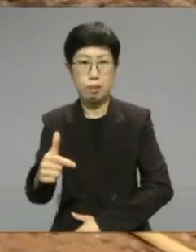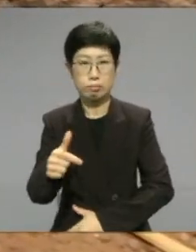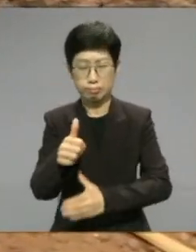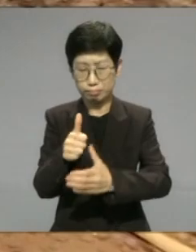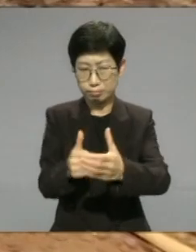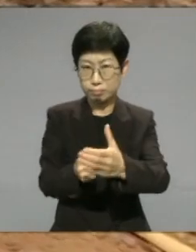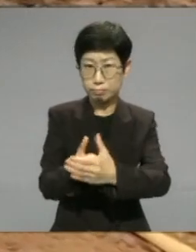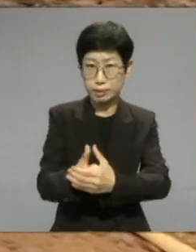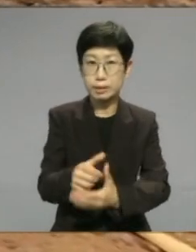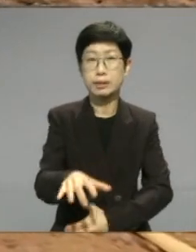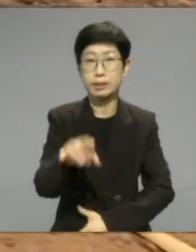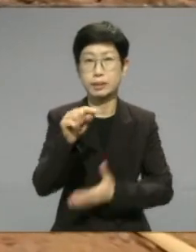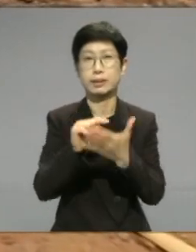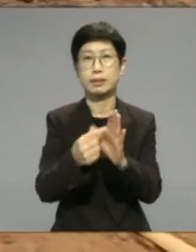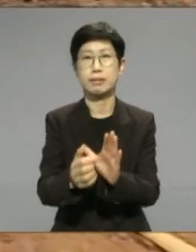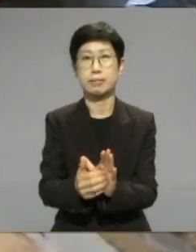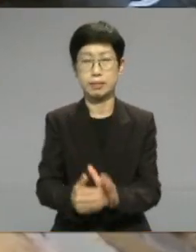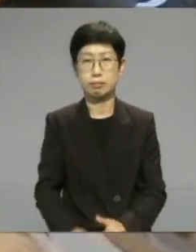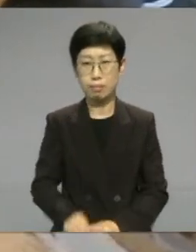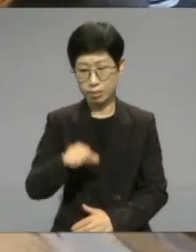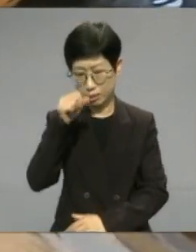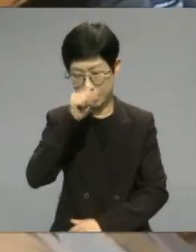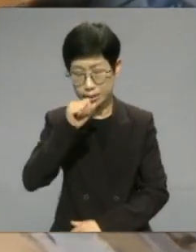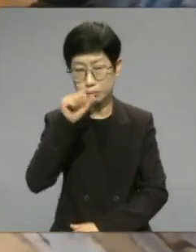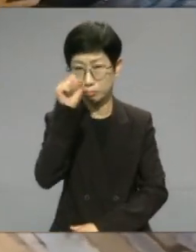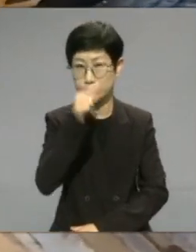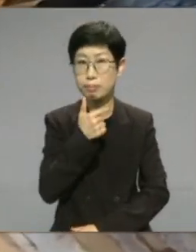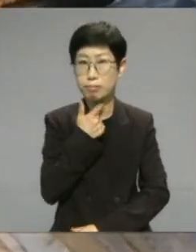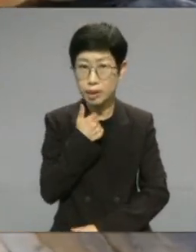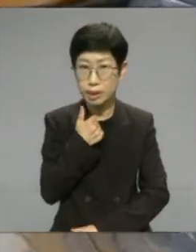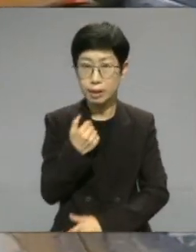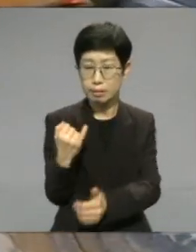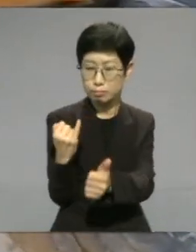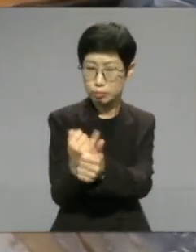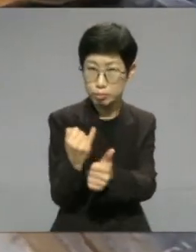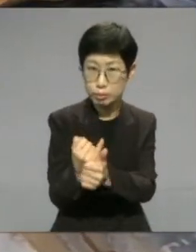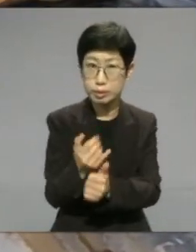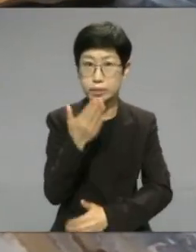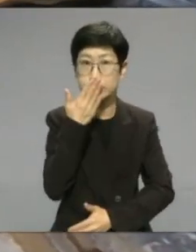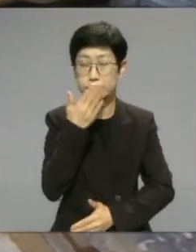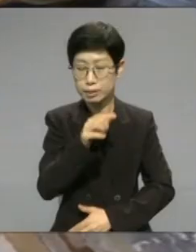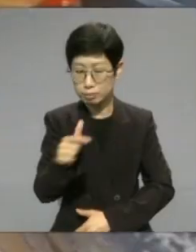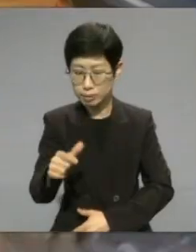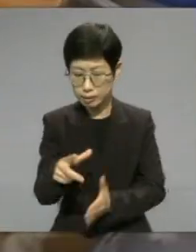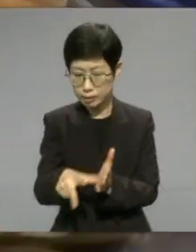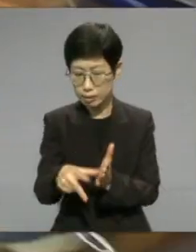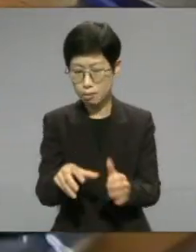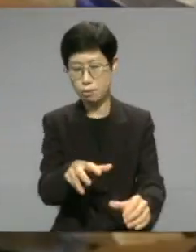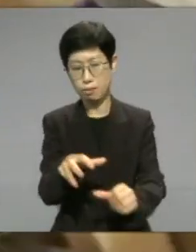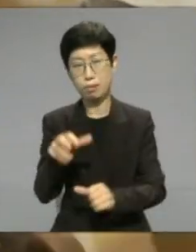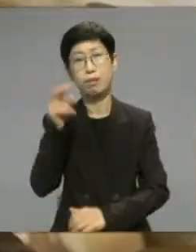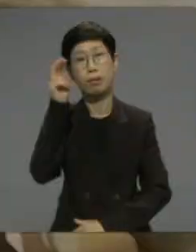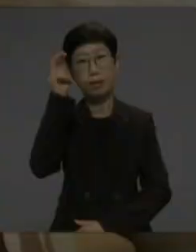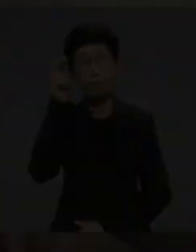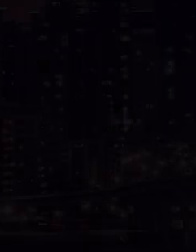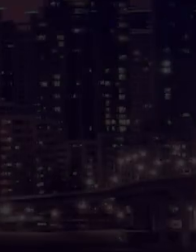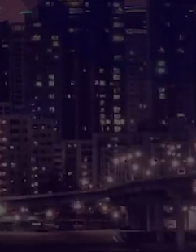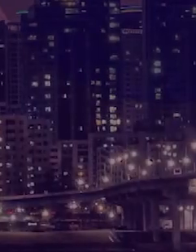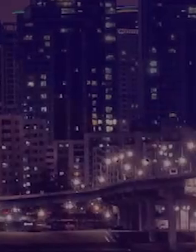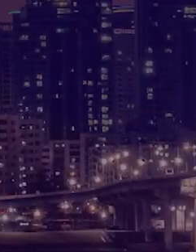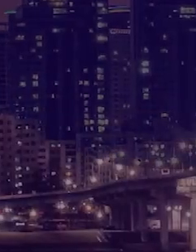일이라고 전했습니다. 아이스크림을 좋아했던 워싱턴 부부의 음식 재료로 쓰였을 수 있다고 추측하기도 했습니다.